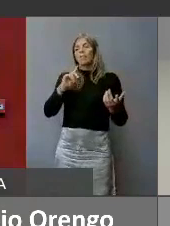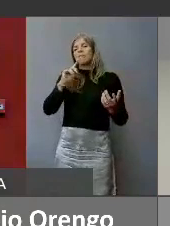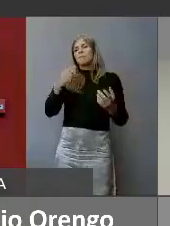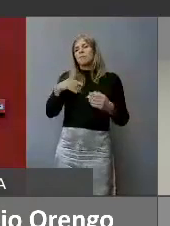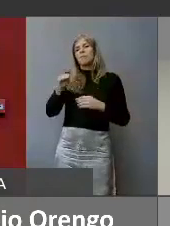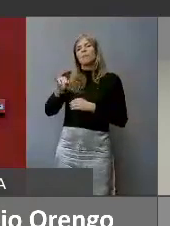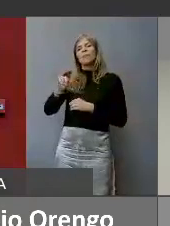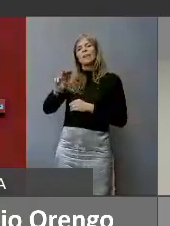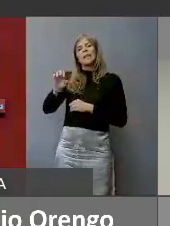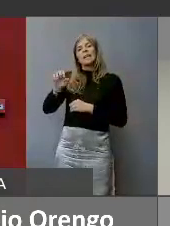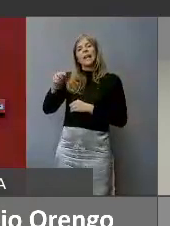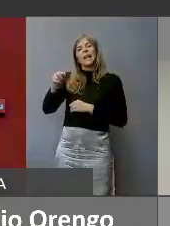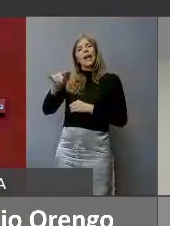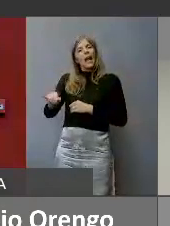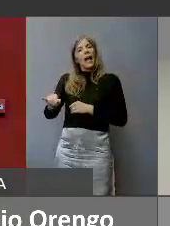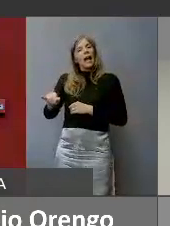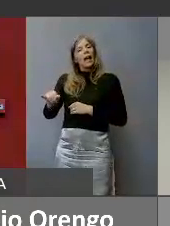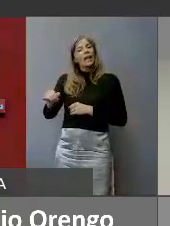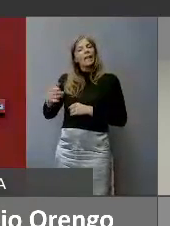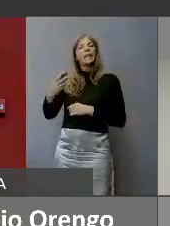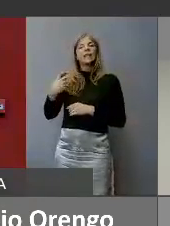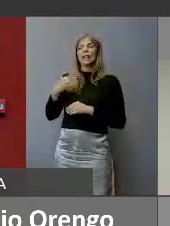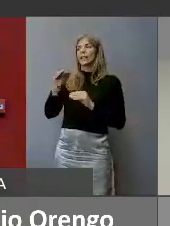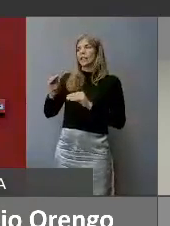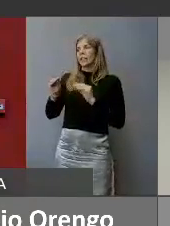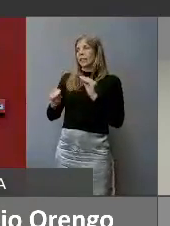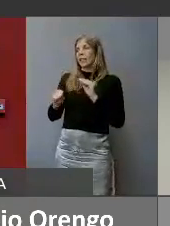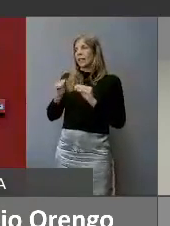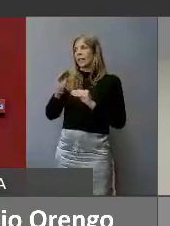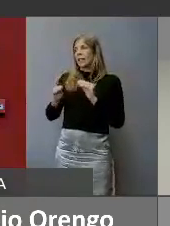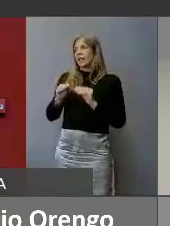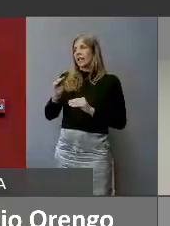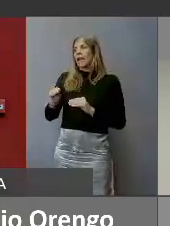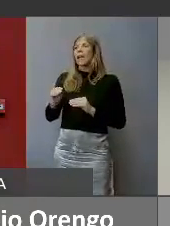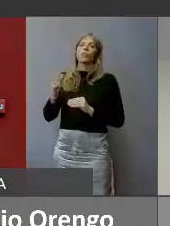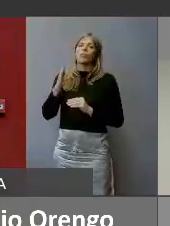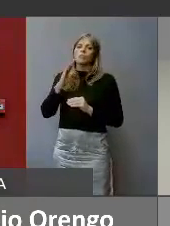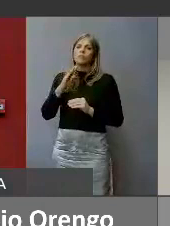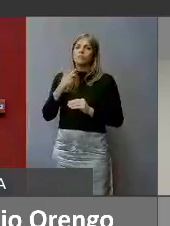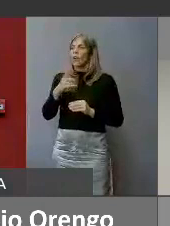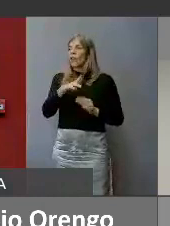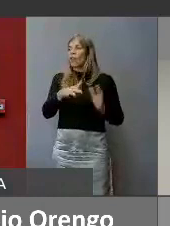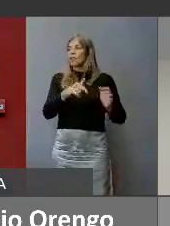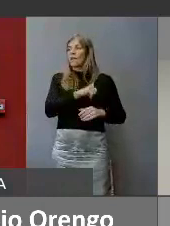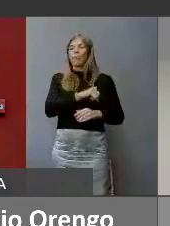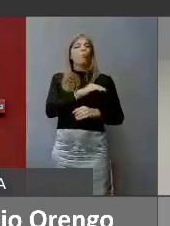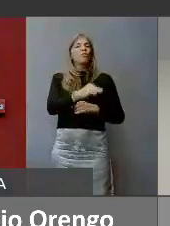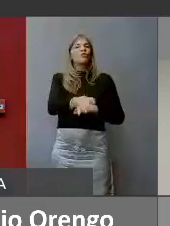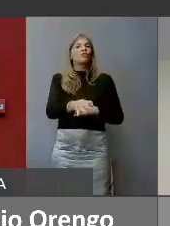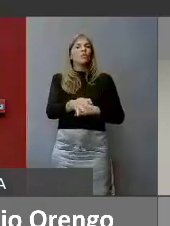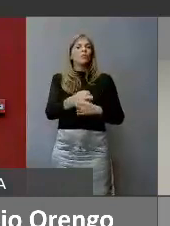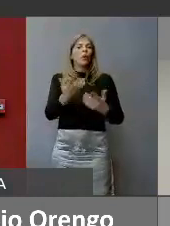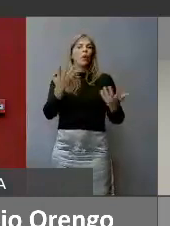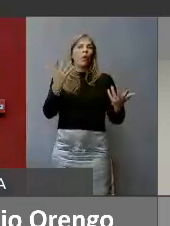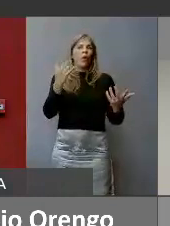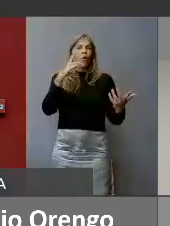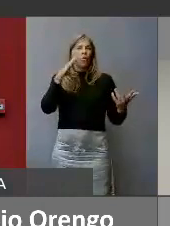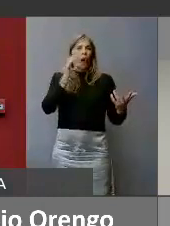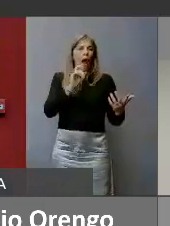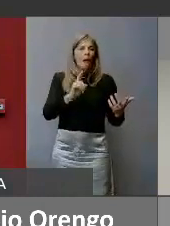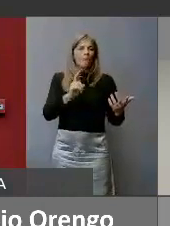al municipio sono sfuggite alcune alcuni aspetti siamo naturalmente disponibile visto che siamo all'avvio